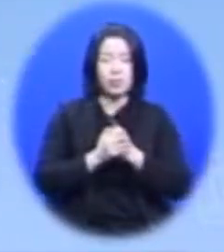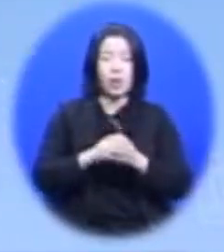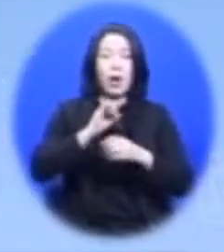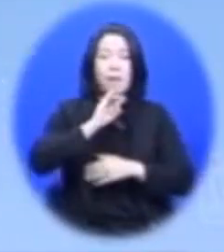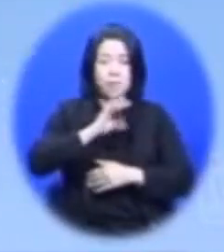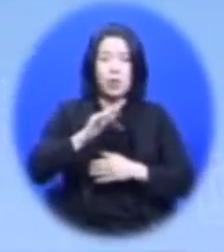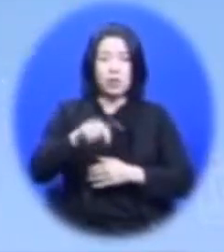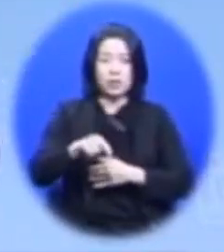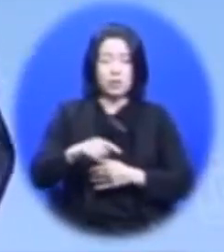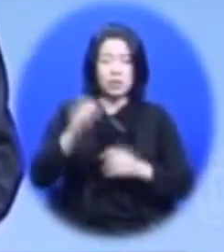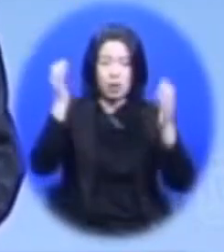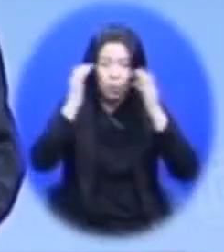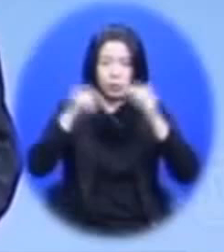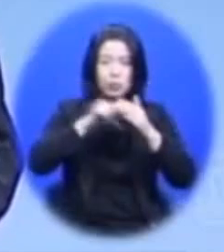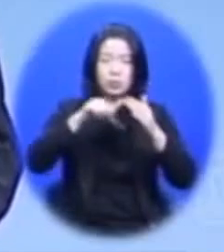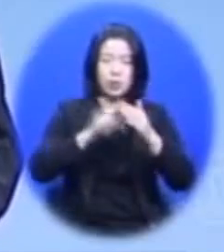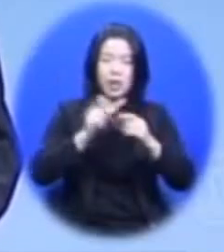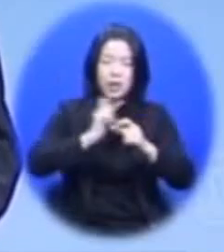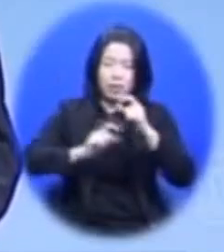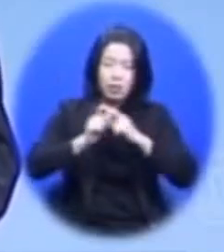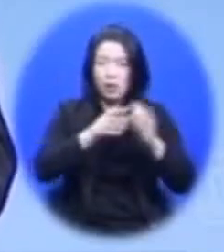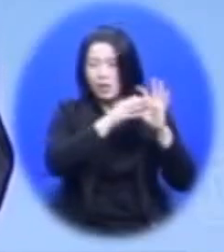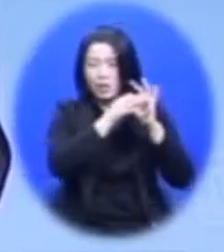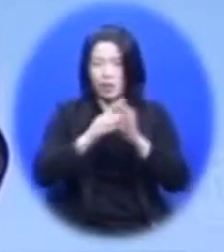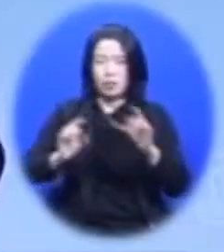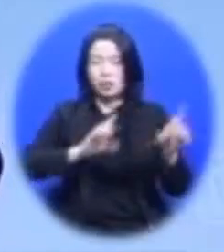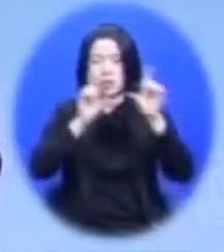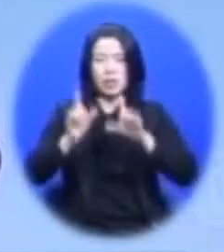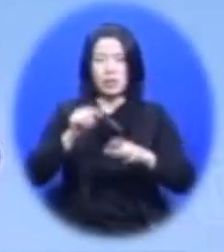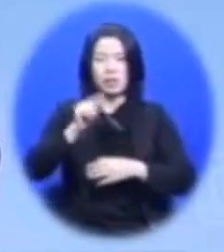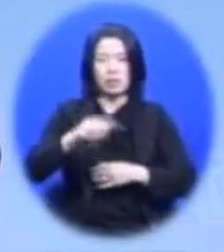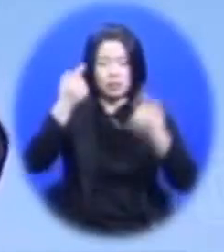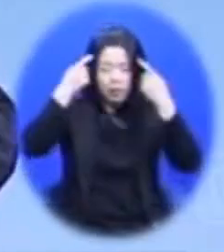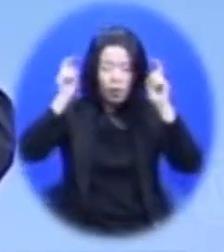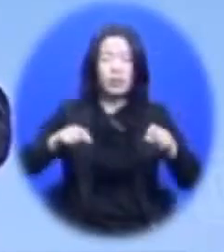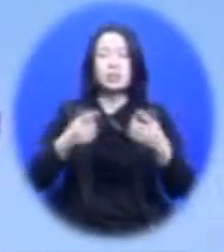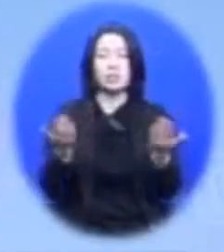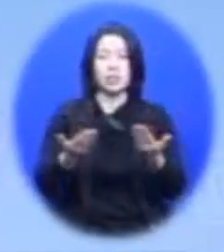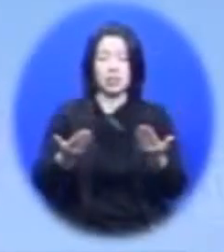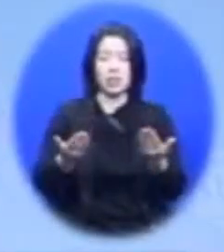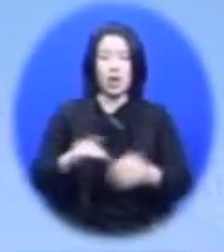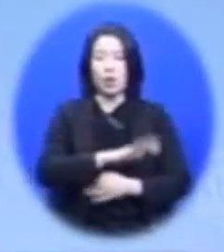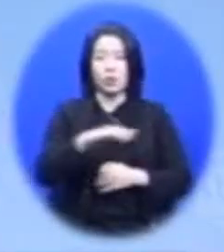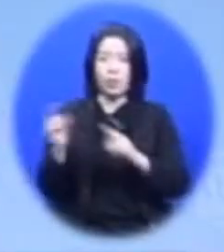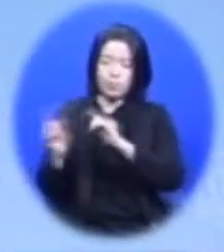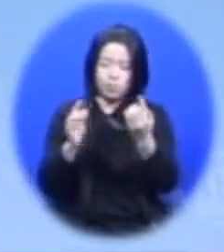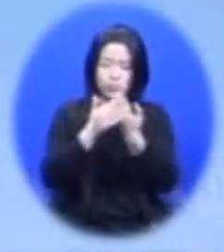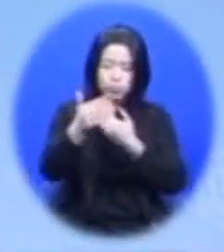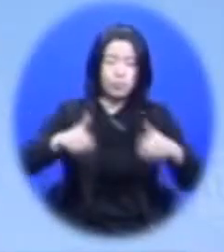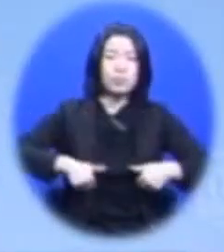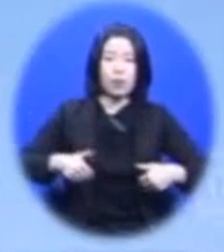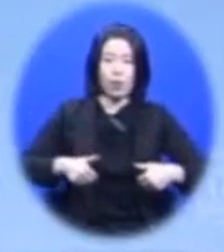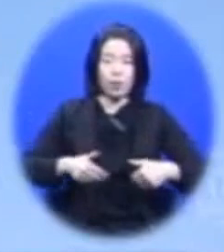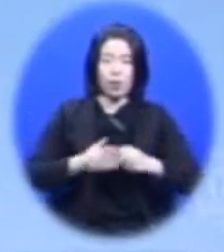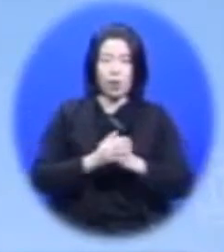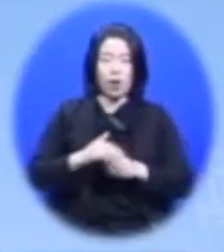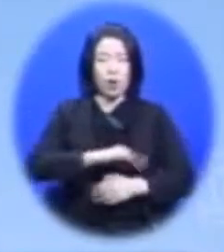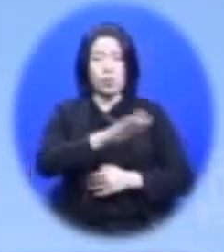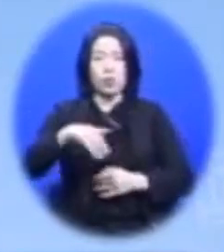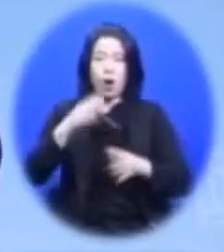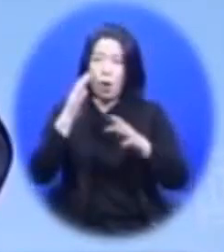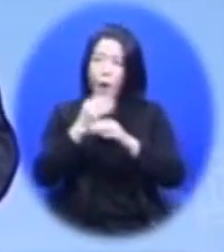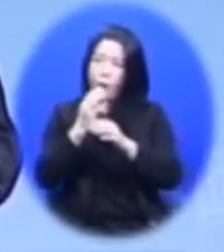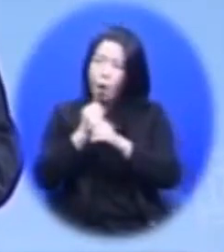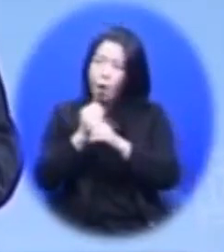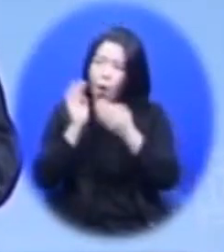물론 그 고통 속에 더 이상 계속 산다는 것은 어리석은 일이에요. 우리에게는 부흥이 필요합니다. 우리가